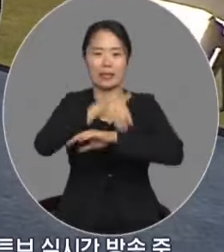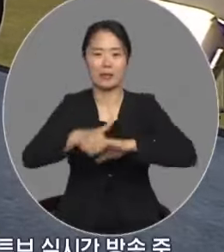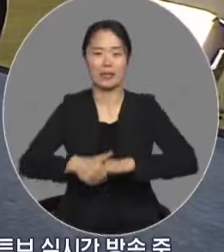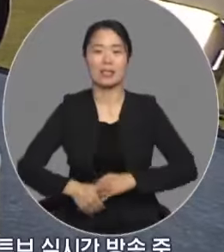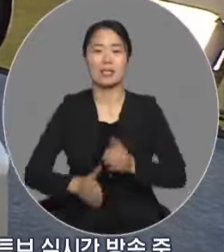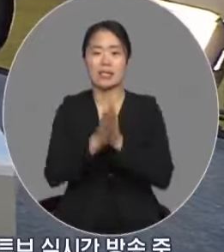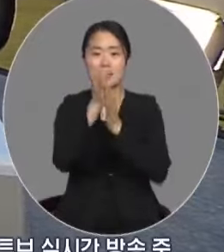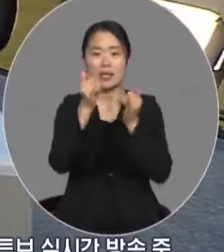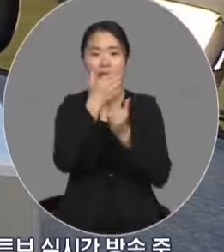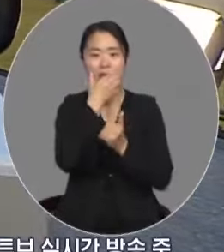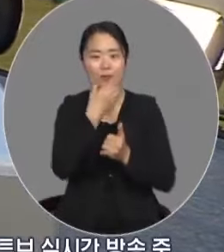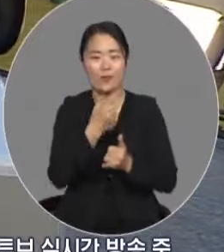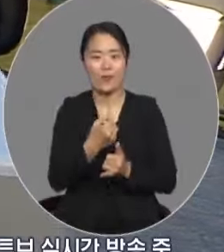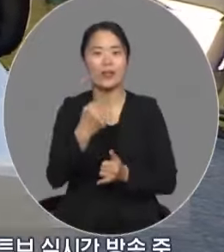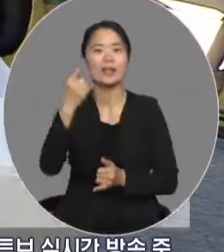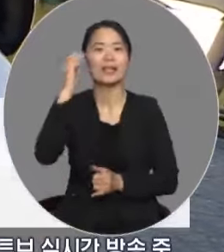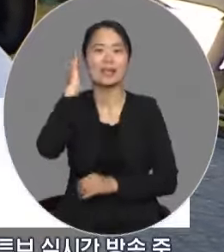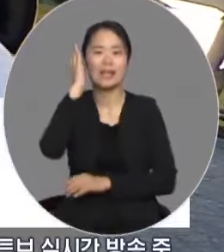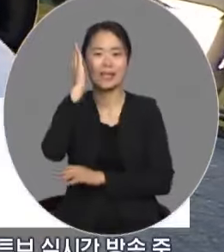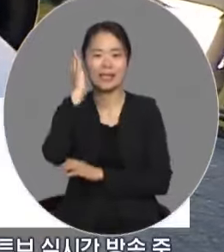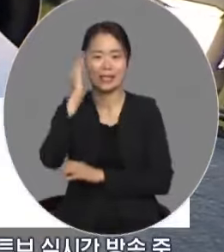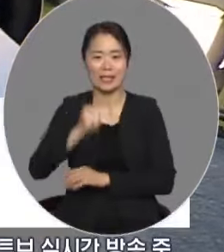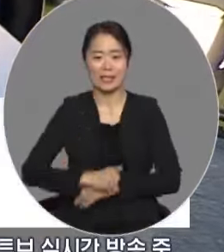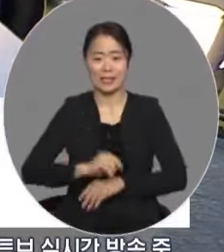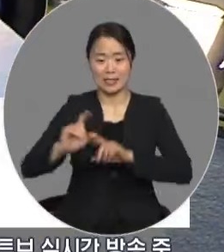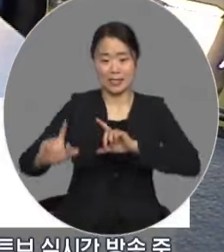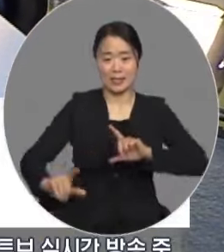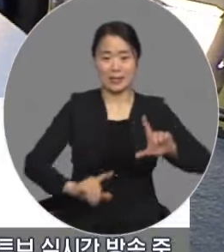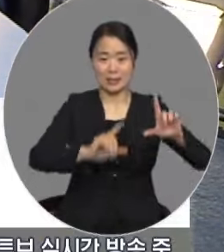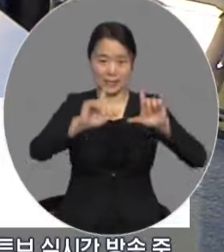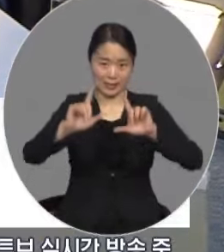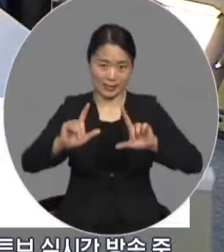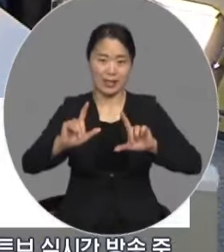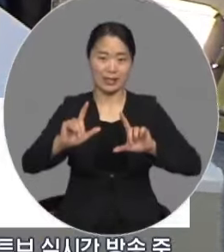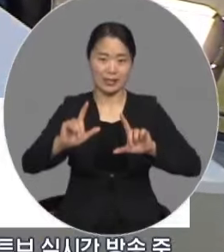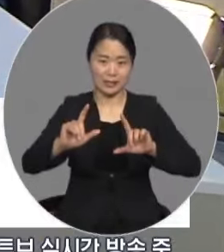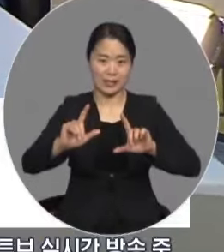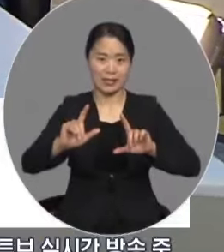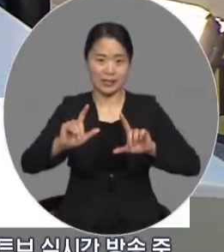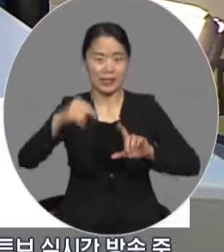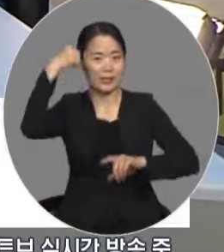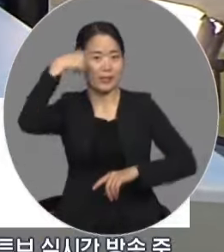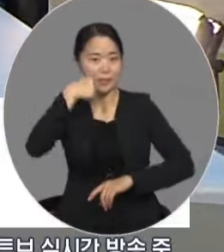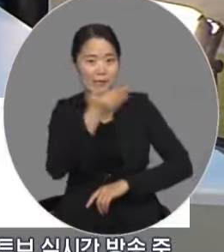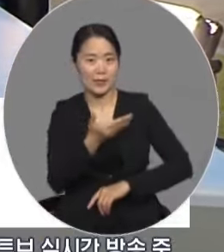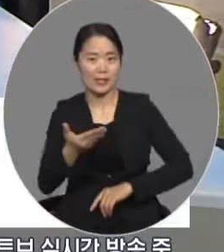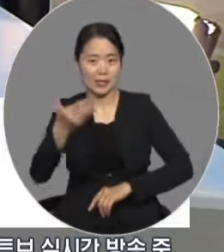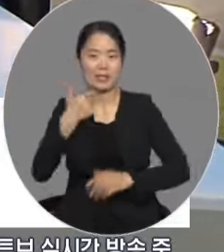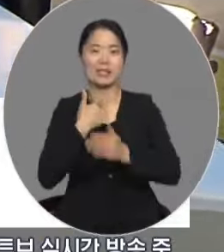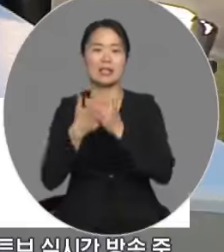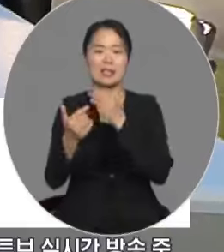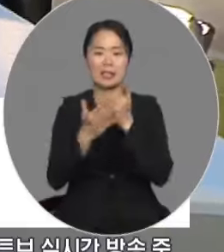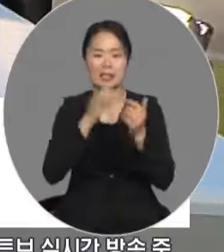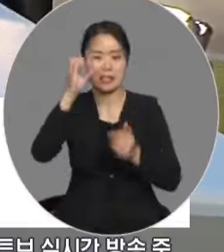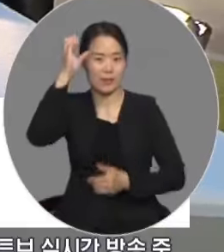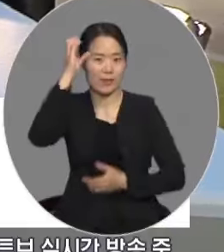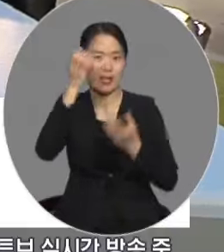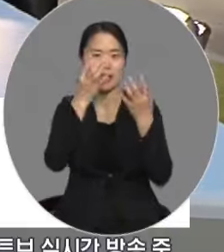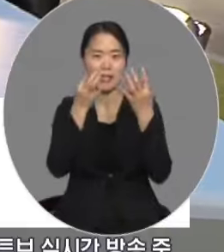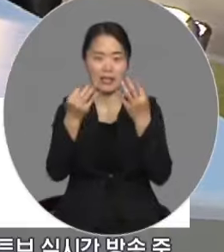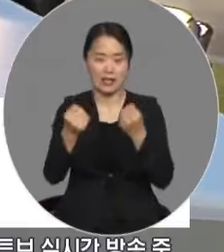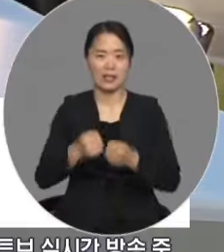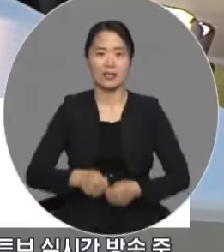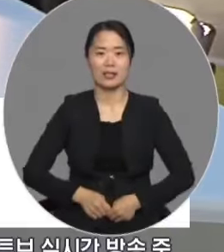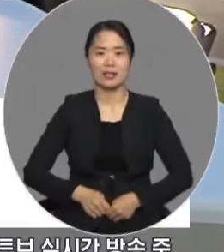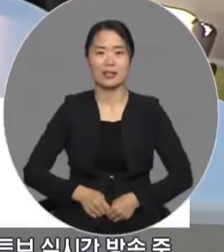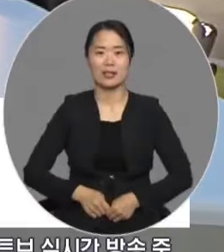시민의 행복 이야기를 하셨는데 어떤 삶의 질을 높이는 어떤 체감형 정책들 많이 기대를 하실 것 같거든요. 울산만의